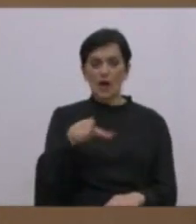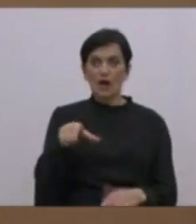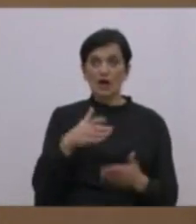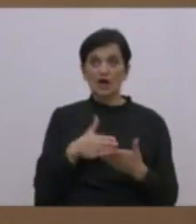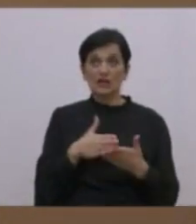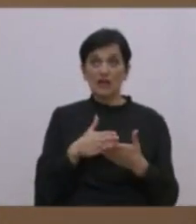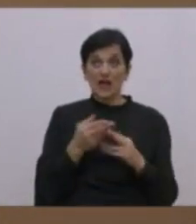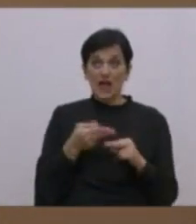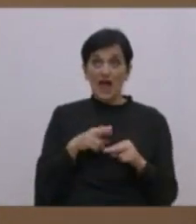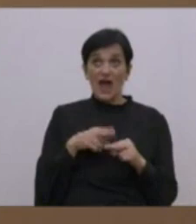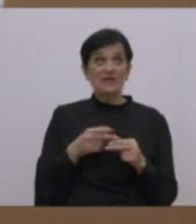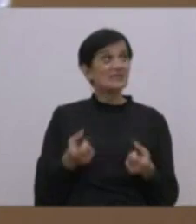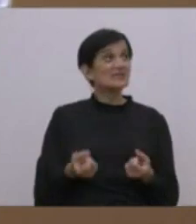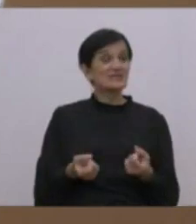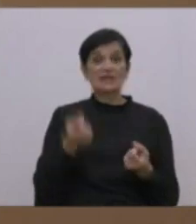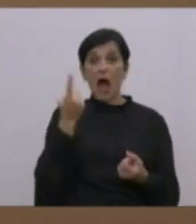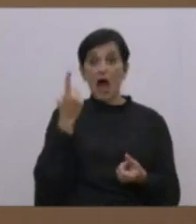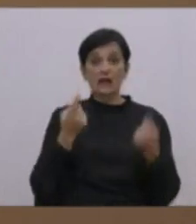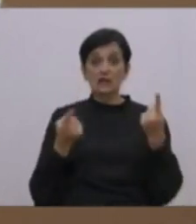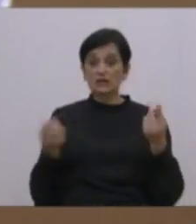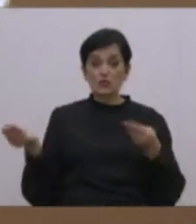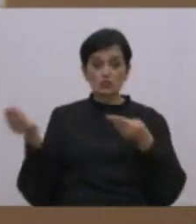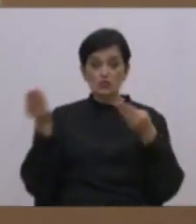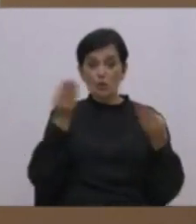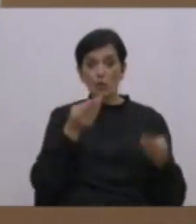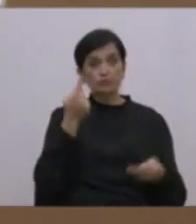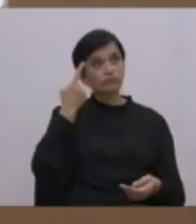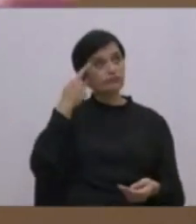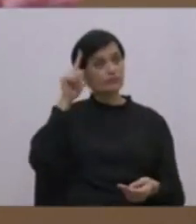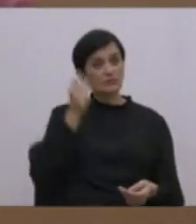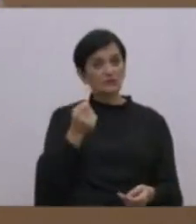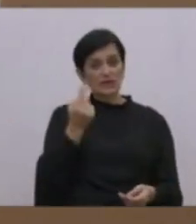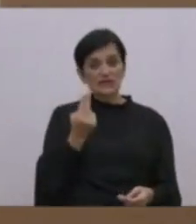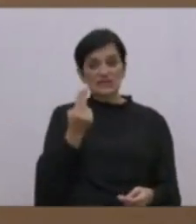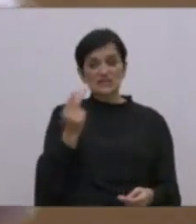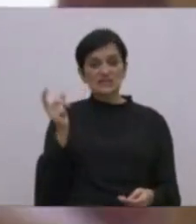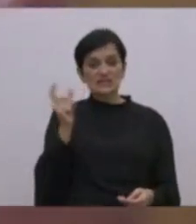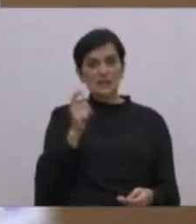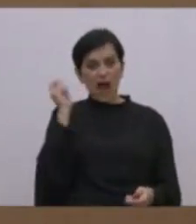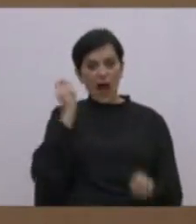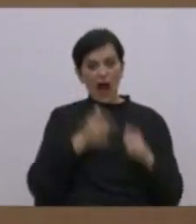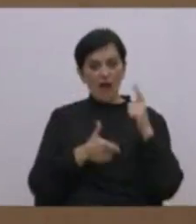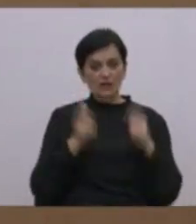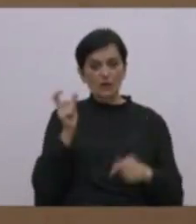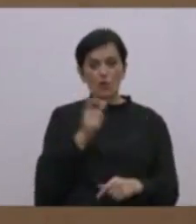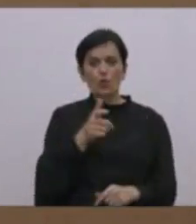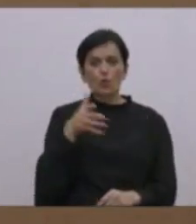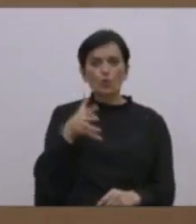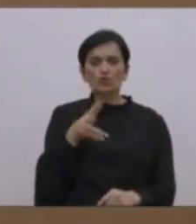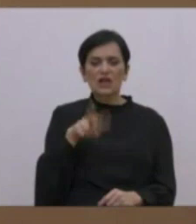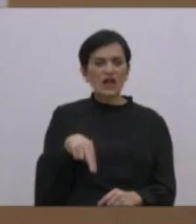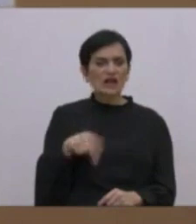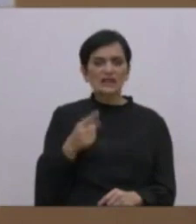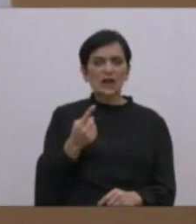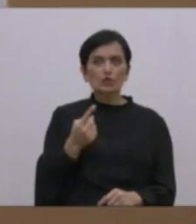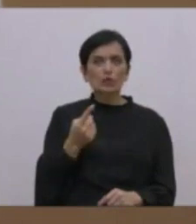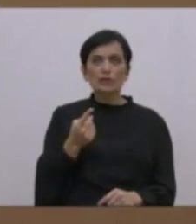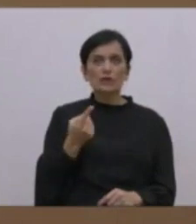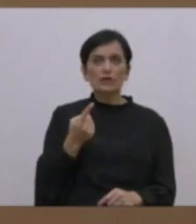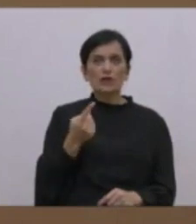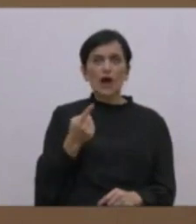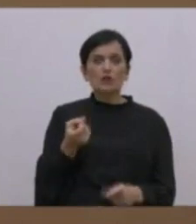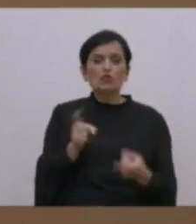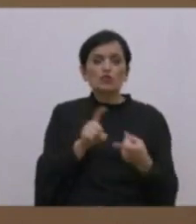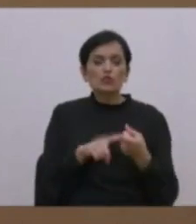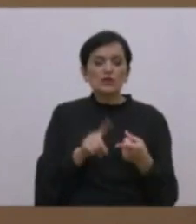Და ეს საიდან მოგაქვთ? აი საიდან მოგაქვთ ეს ციფრები რო არახუნებთ ამაში? 5000 ლარი რატო? აი რა რაზე